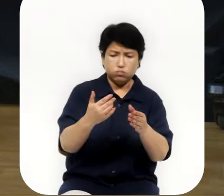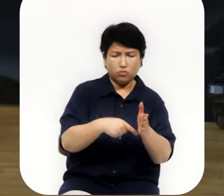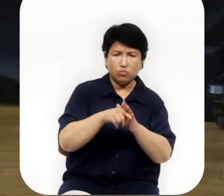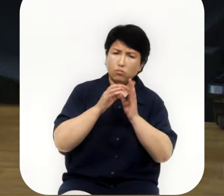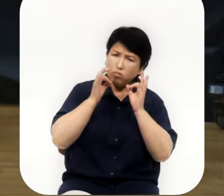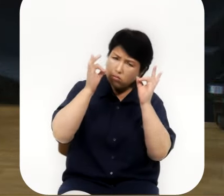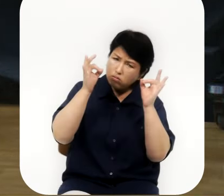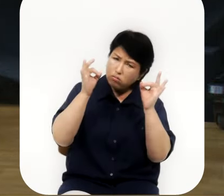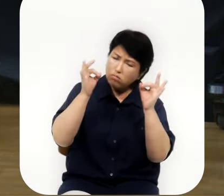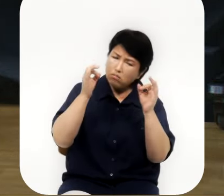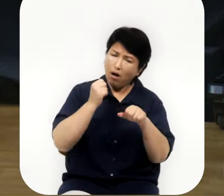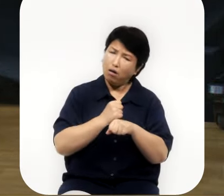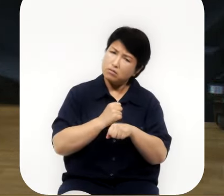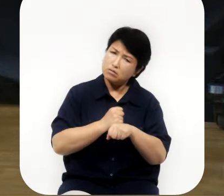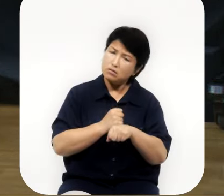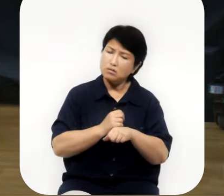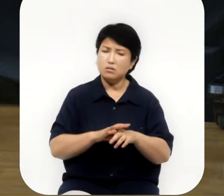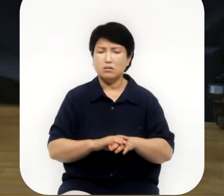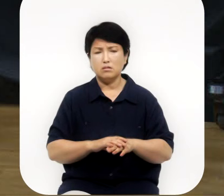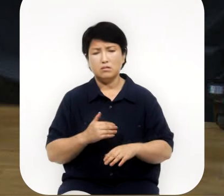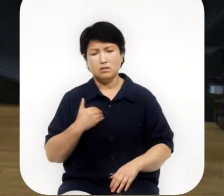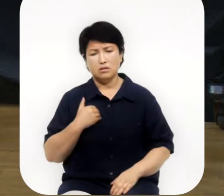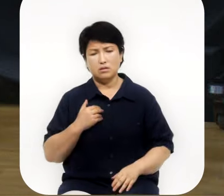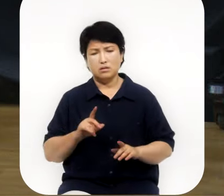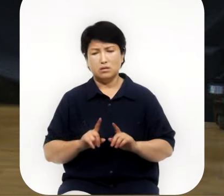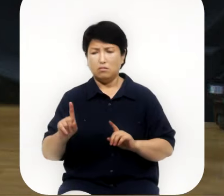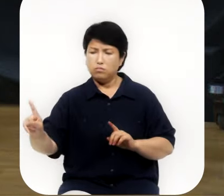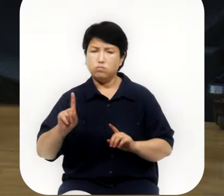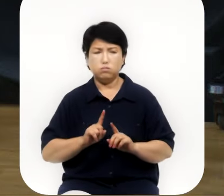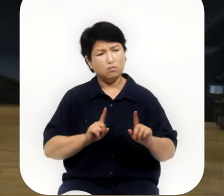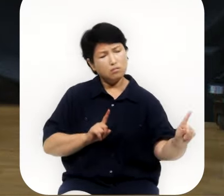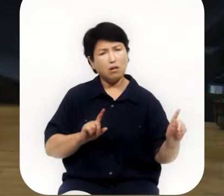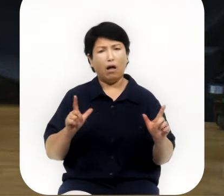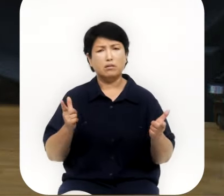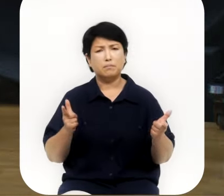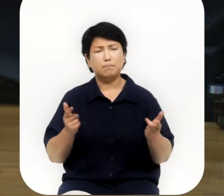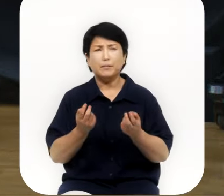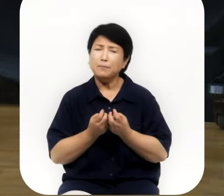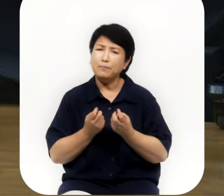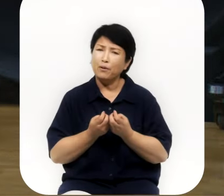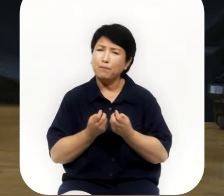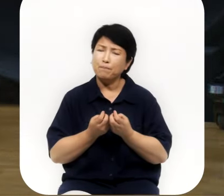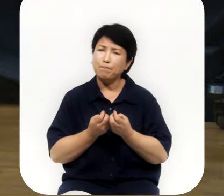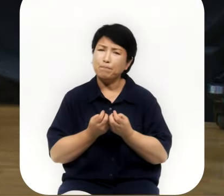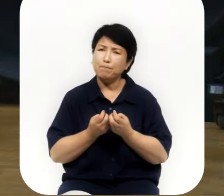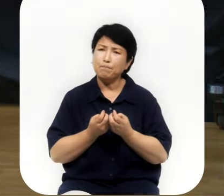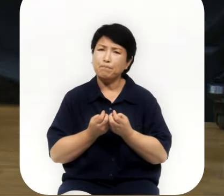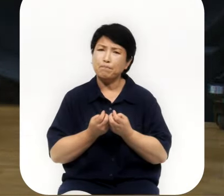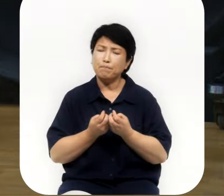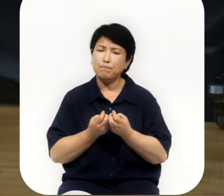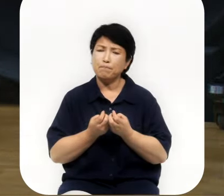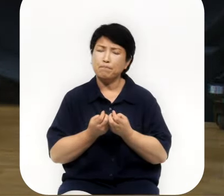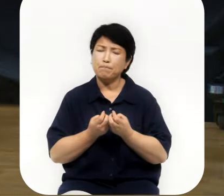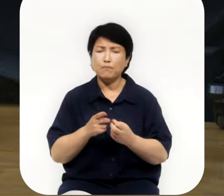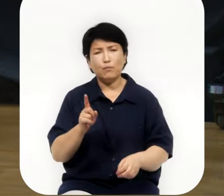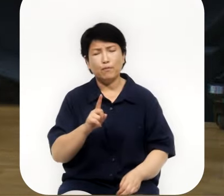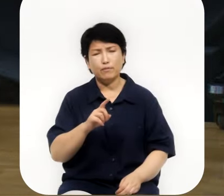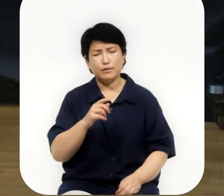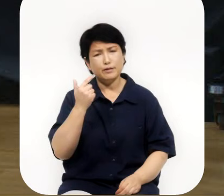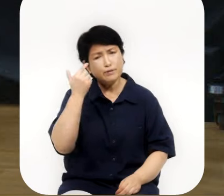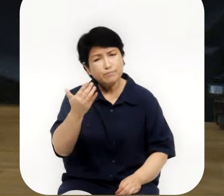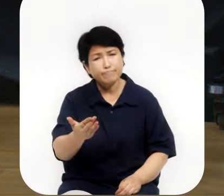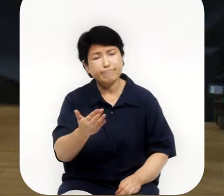건지, 그러니까 극단에 치우치지 않는 방법? 어떤 구체적인 현안에 대해서? 그런